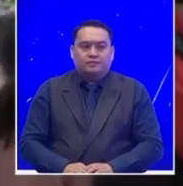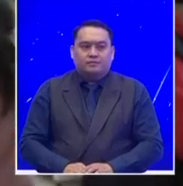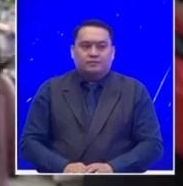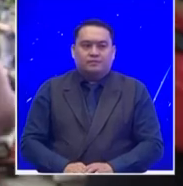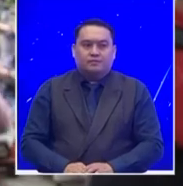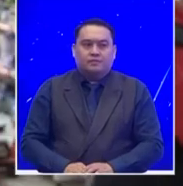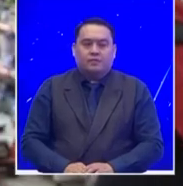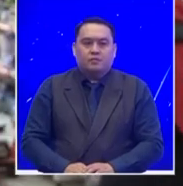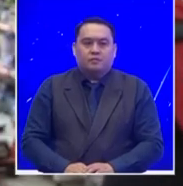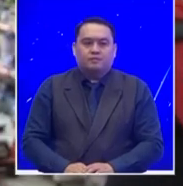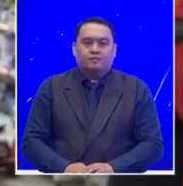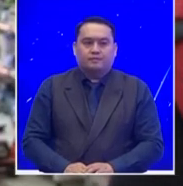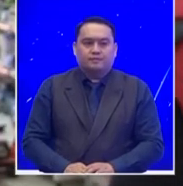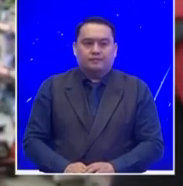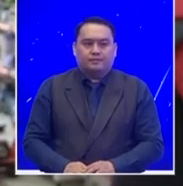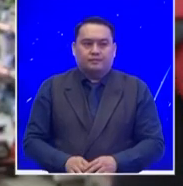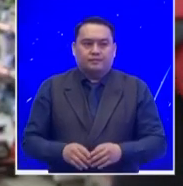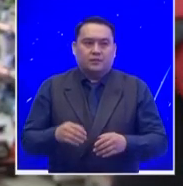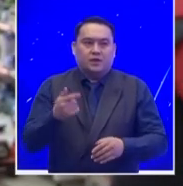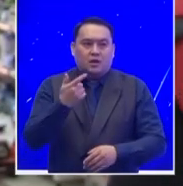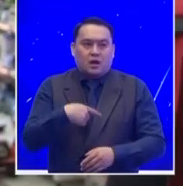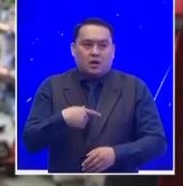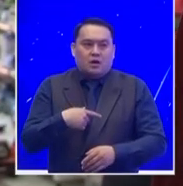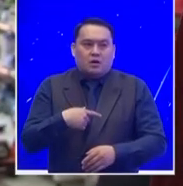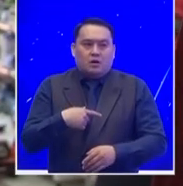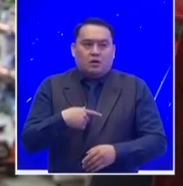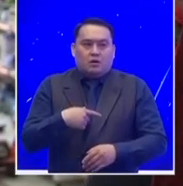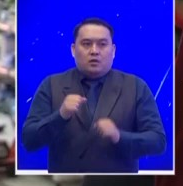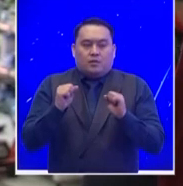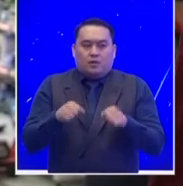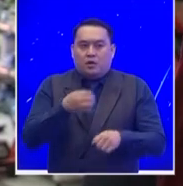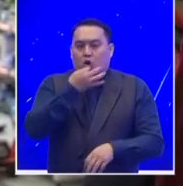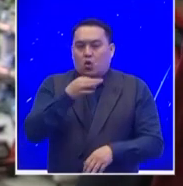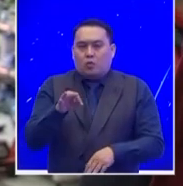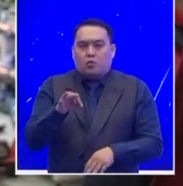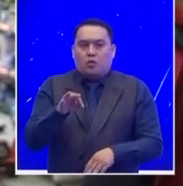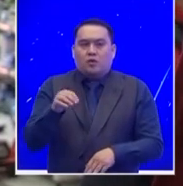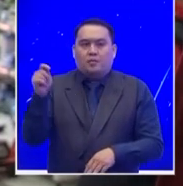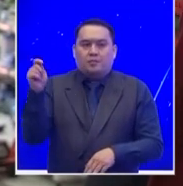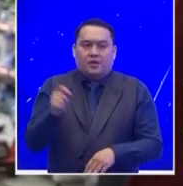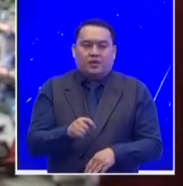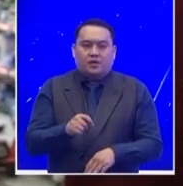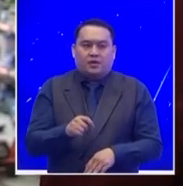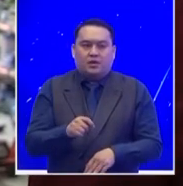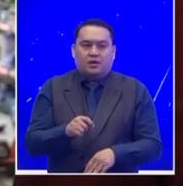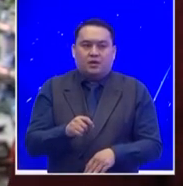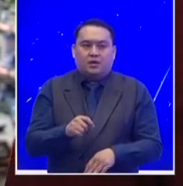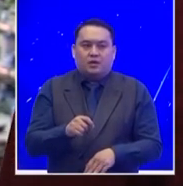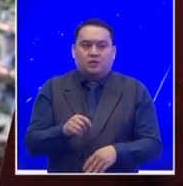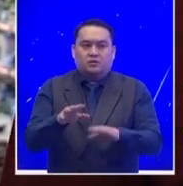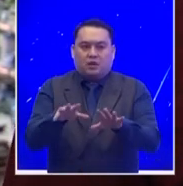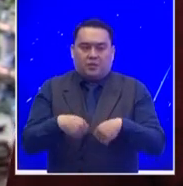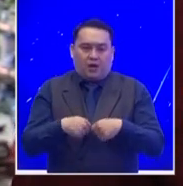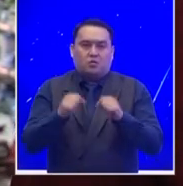именно здесь поставили? Из-за того, что сам доступ к ней круглосуточный. То есть в любое время можно было положить и в любое время